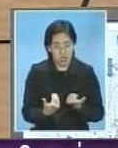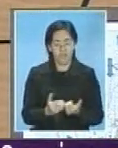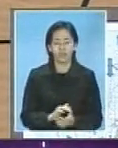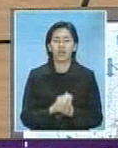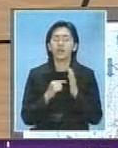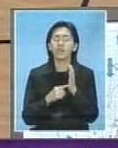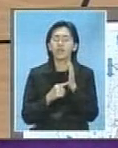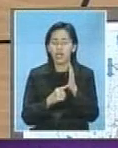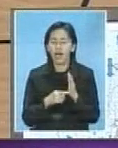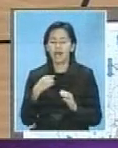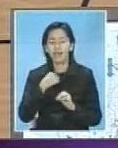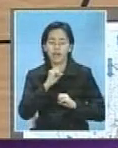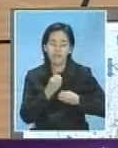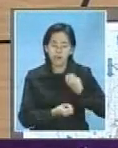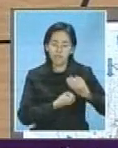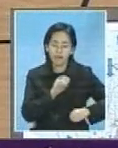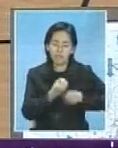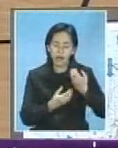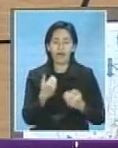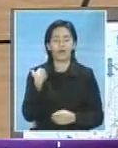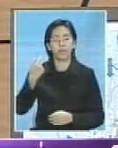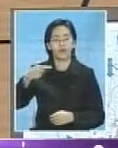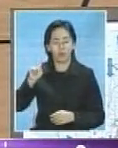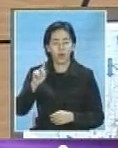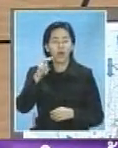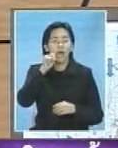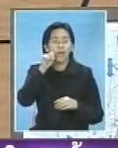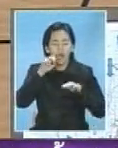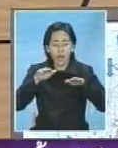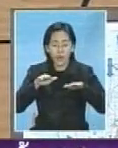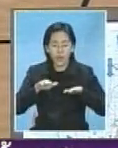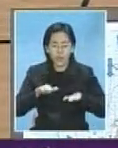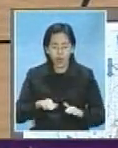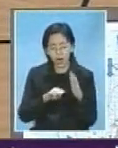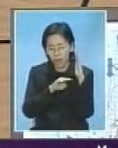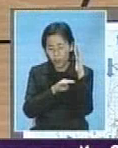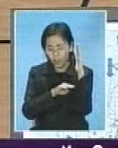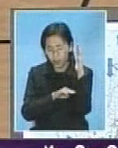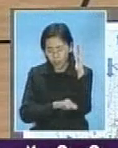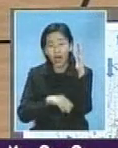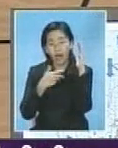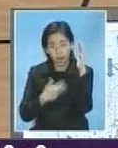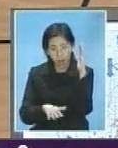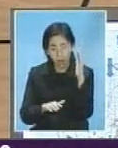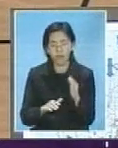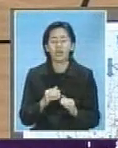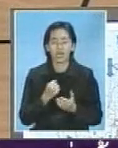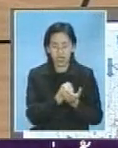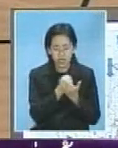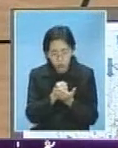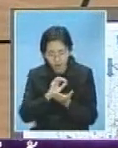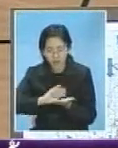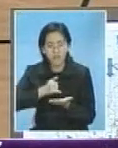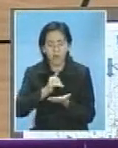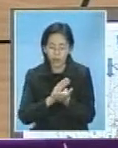ความคิดเห็นที่เป็นประโยชน์ต่อไปและเมื่อน้ำลดแล้วนะครับกลไกสำคัญที่จำเป็นในการฟื้นฟู